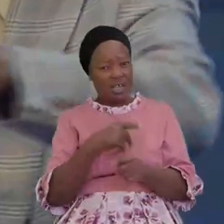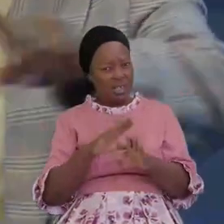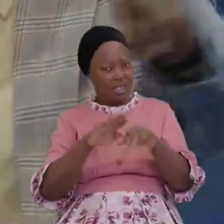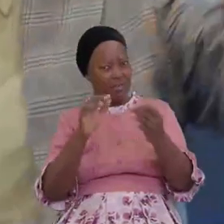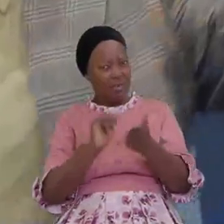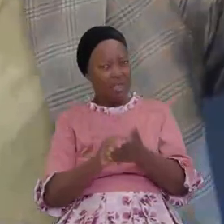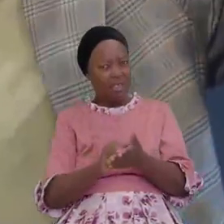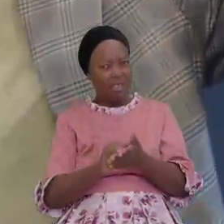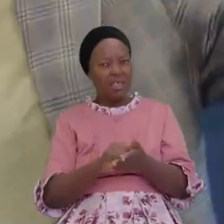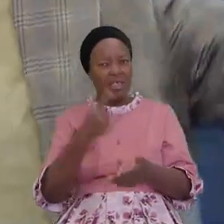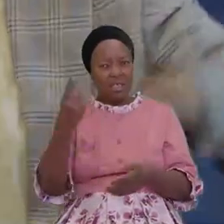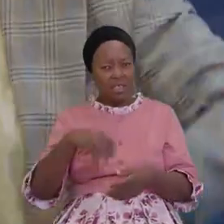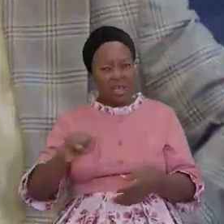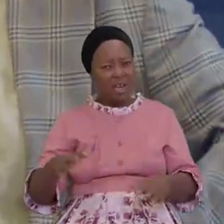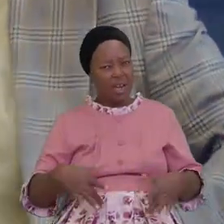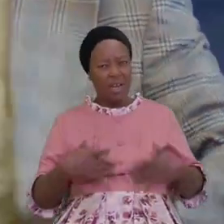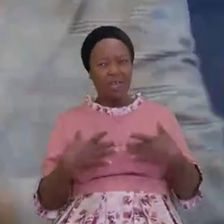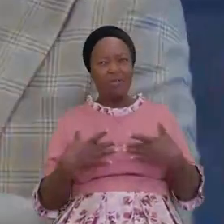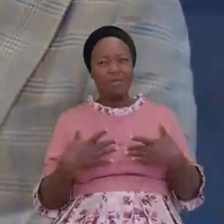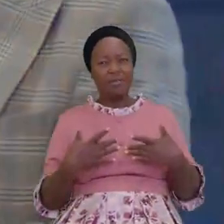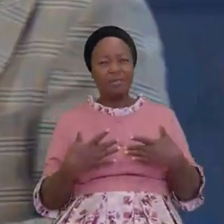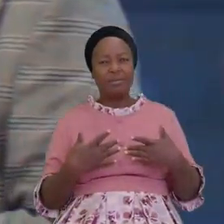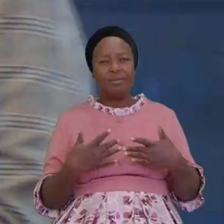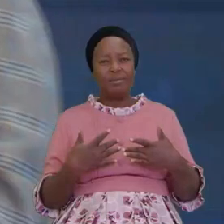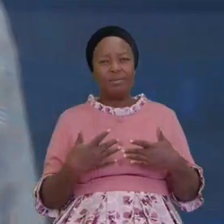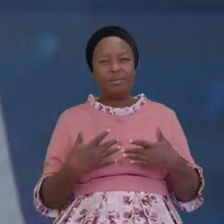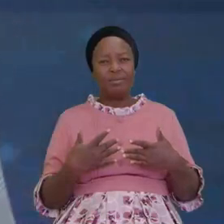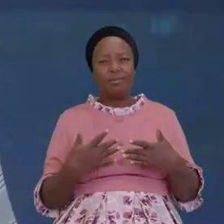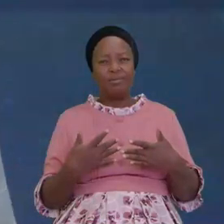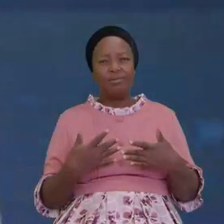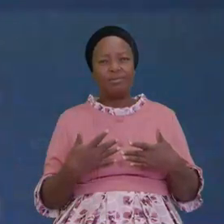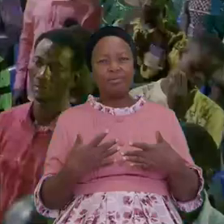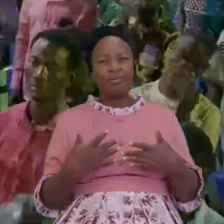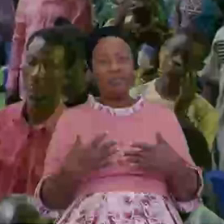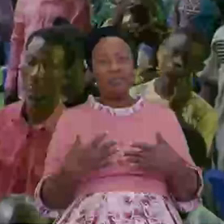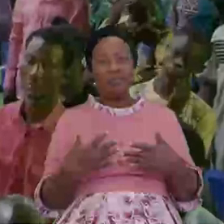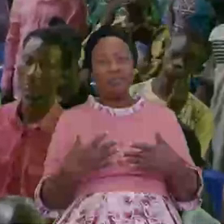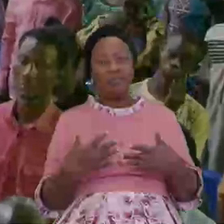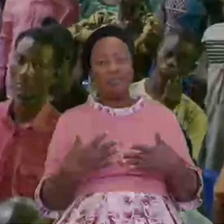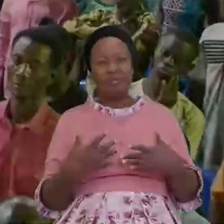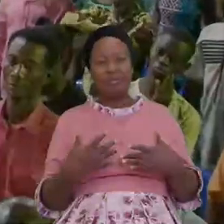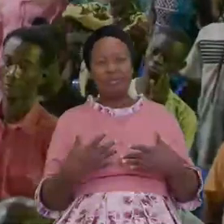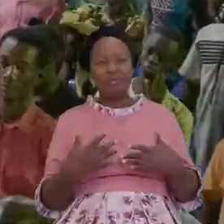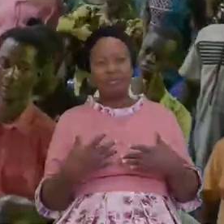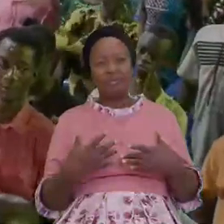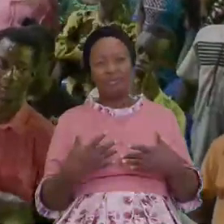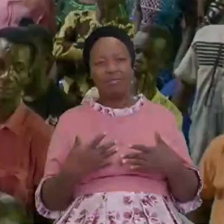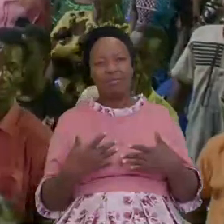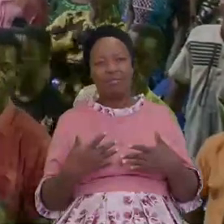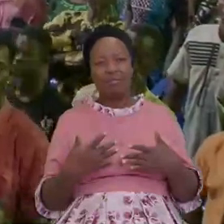des milliards d'années, si tu as donné cela, éternel, la vie éternelle.